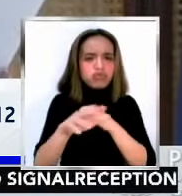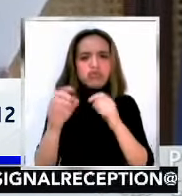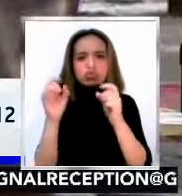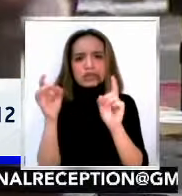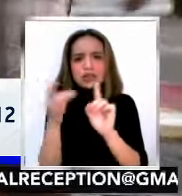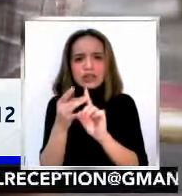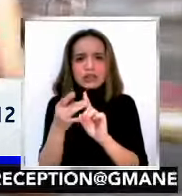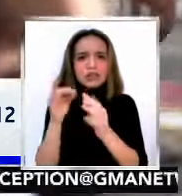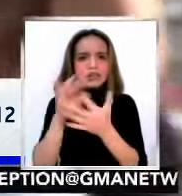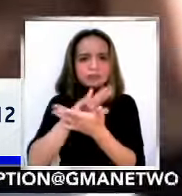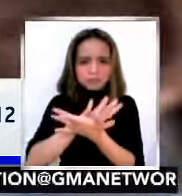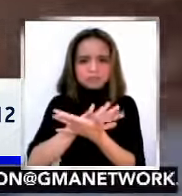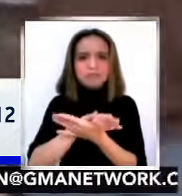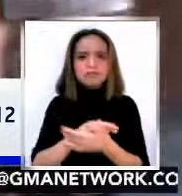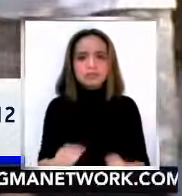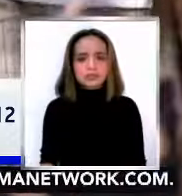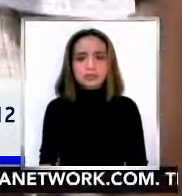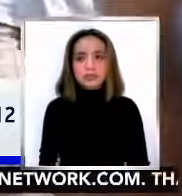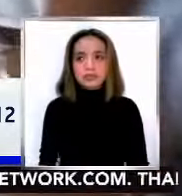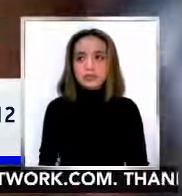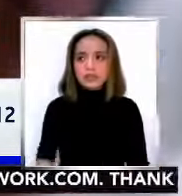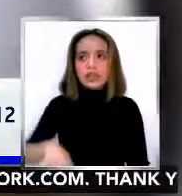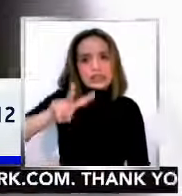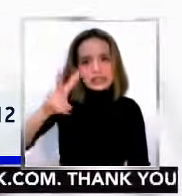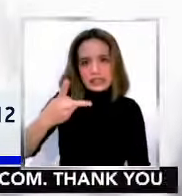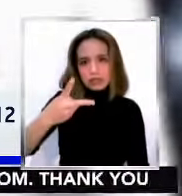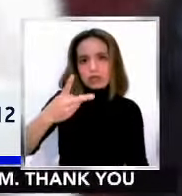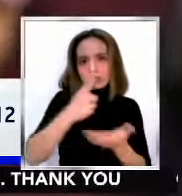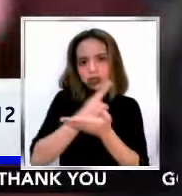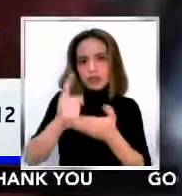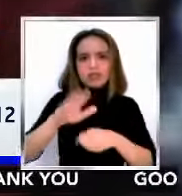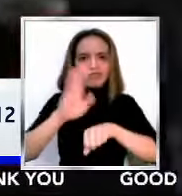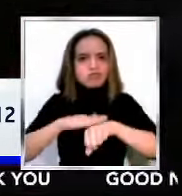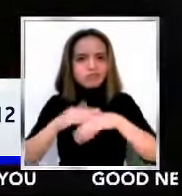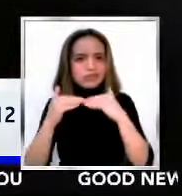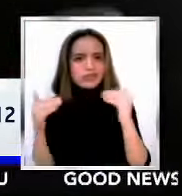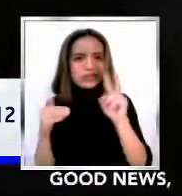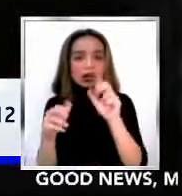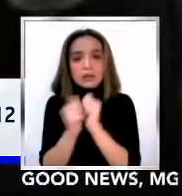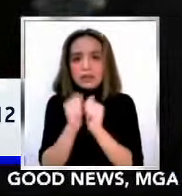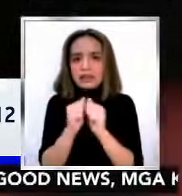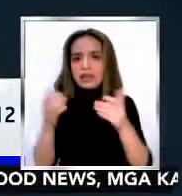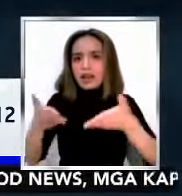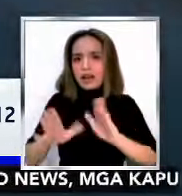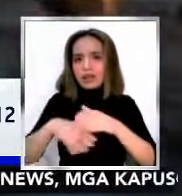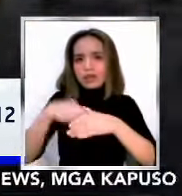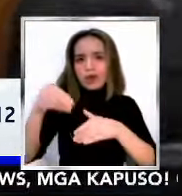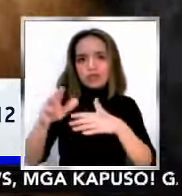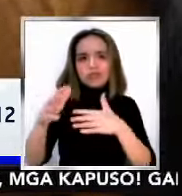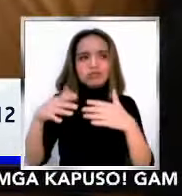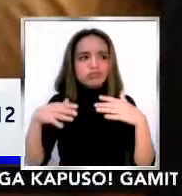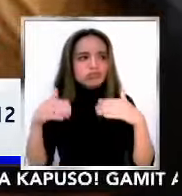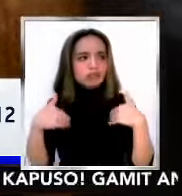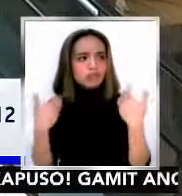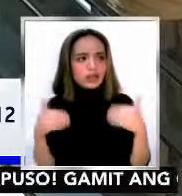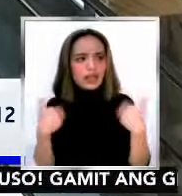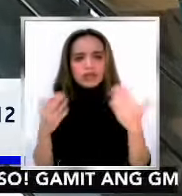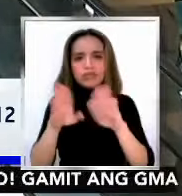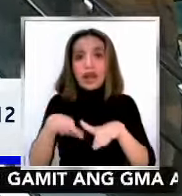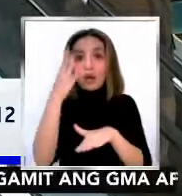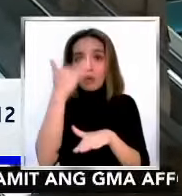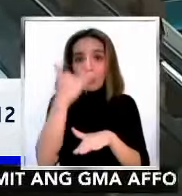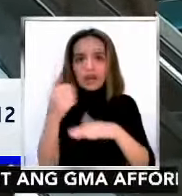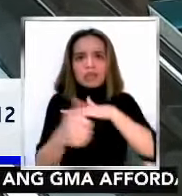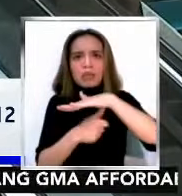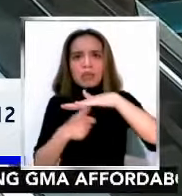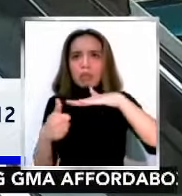places. Ikalawang linggo pa lang na alert level 2 kung saan pinapayagan ng mga bata makalabas matapos ang halos 2 taong pagkakakulong sa bahay. Paglilinaw